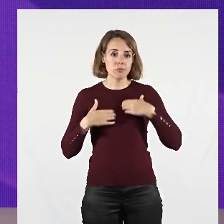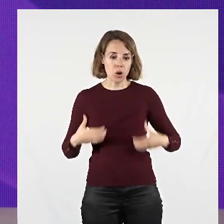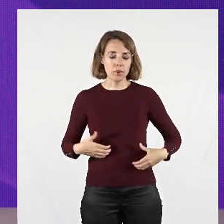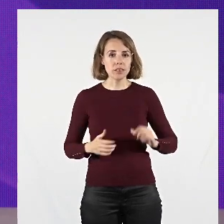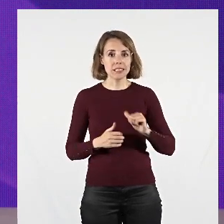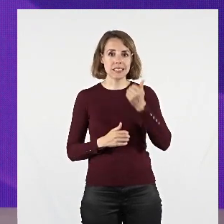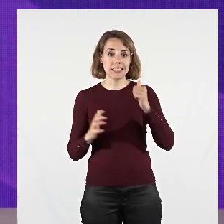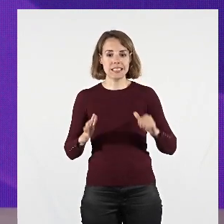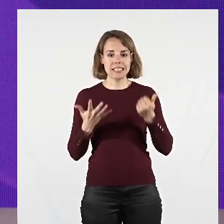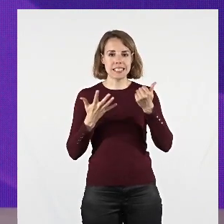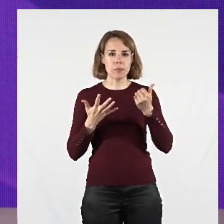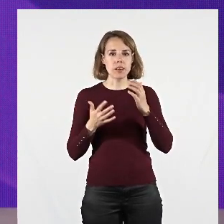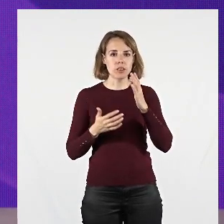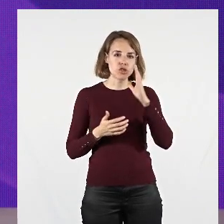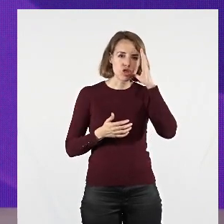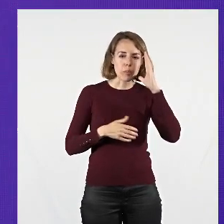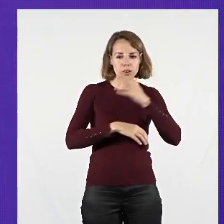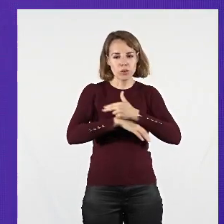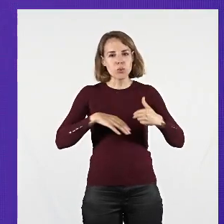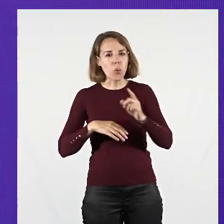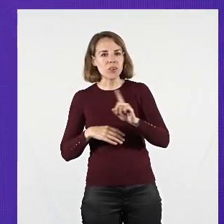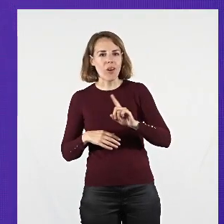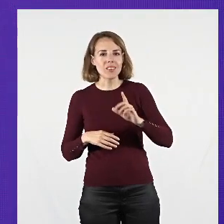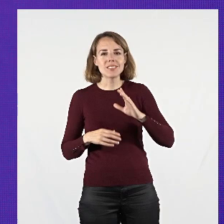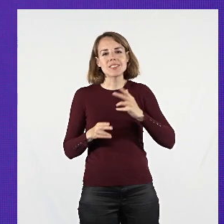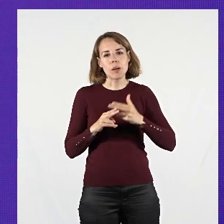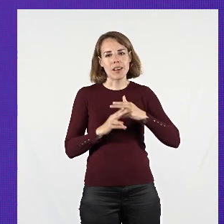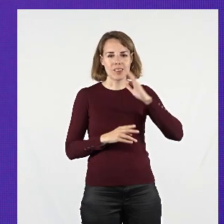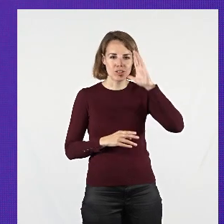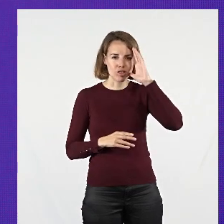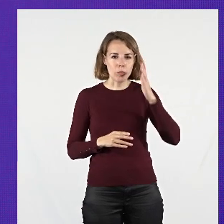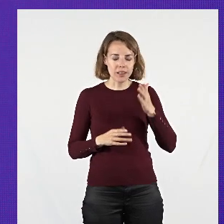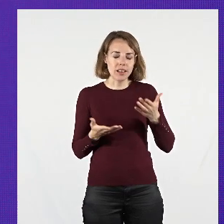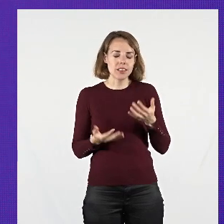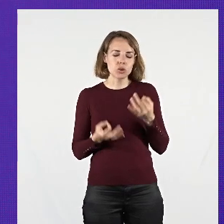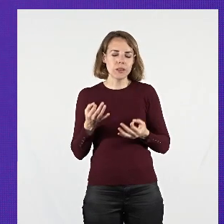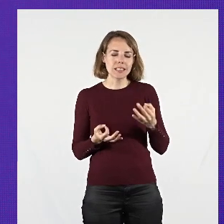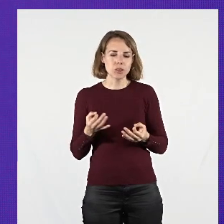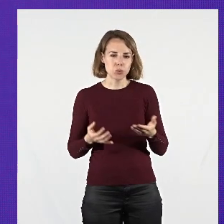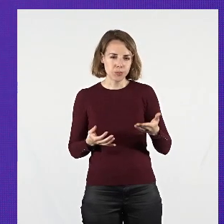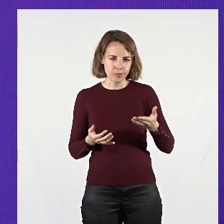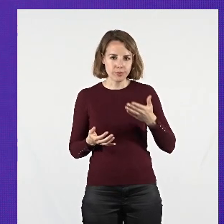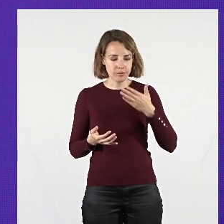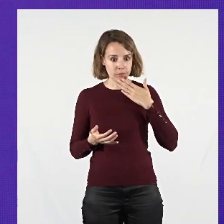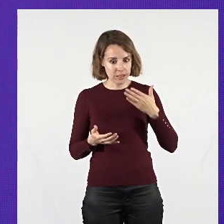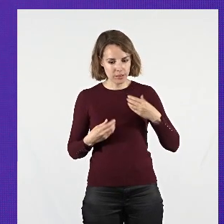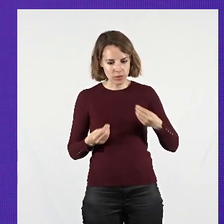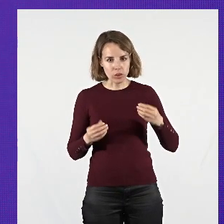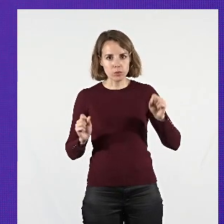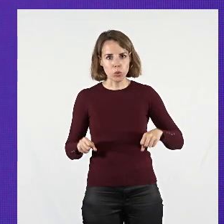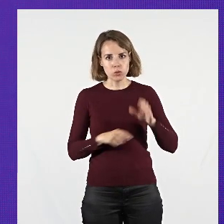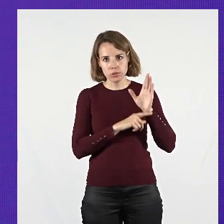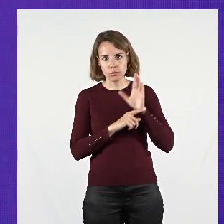il y a des chambres, puisqu'il s'agit d'une juridiction, à faire état de ce travail d'objectivation, en fait, des